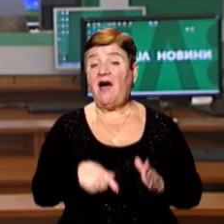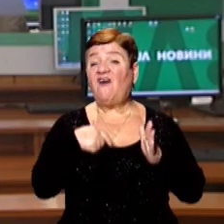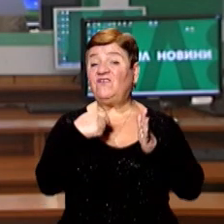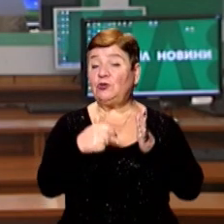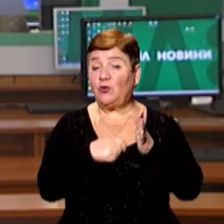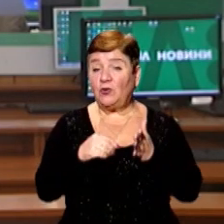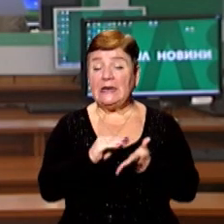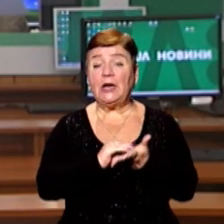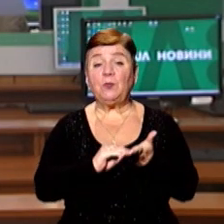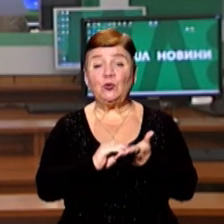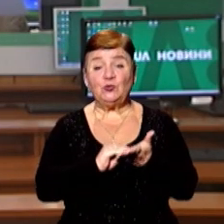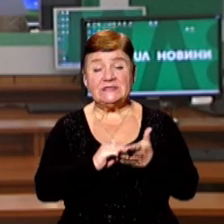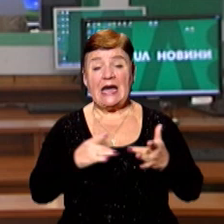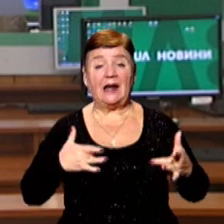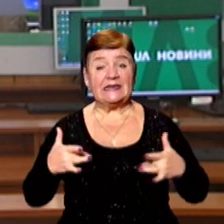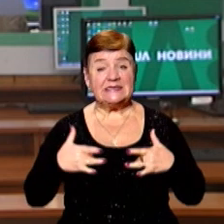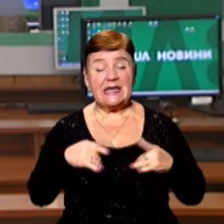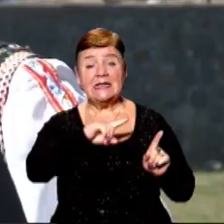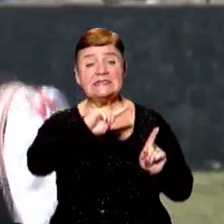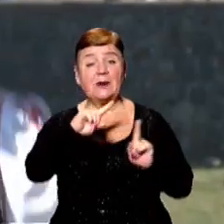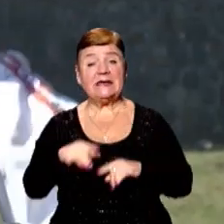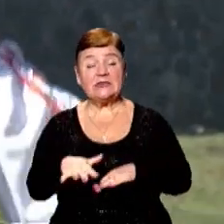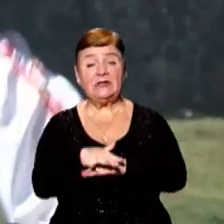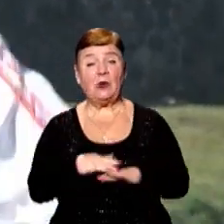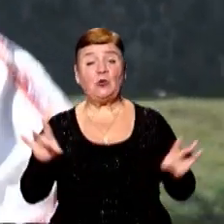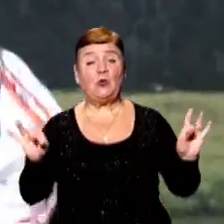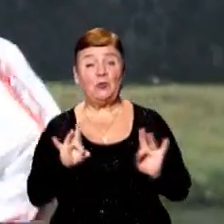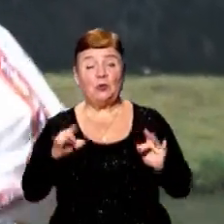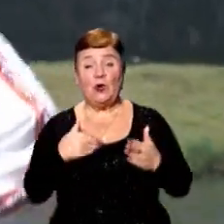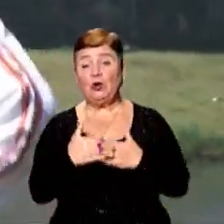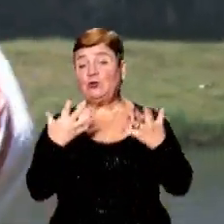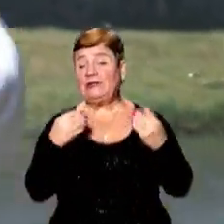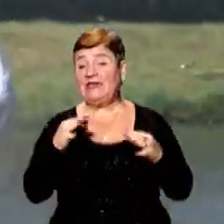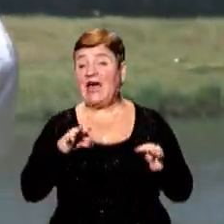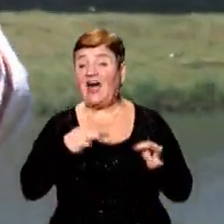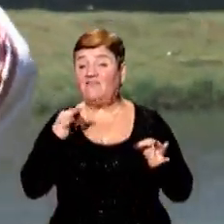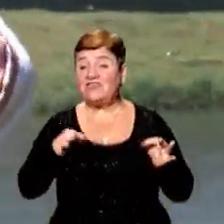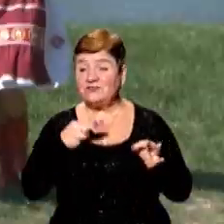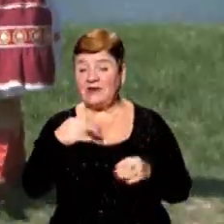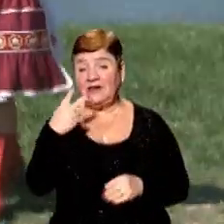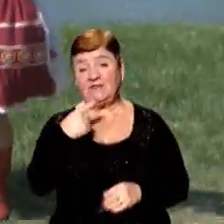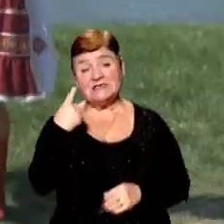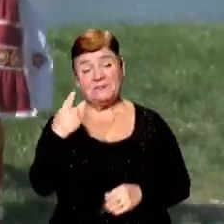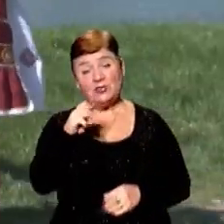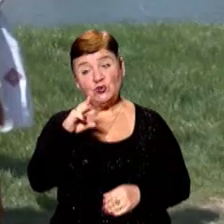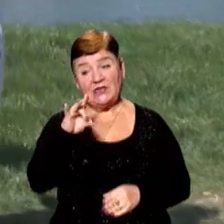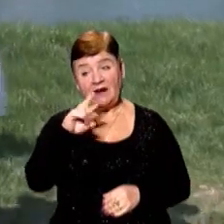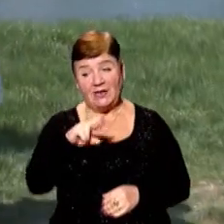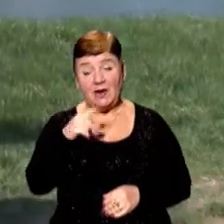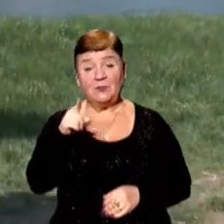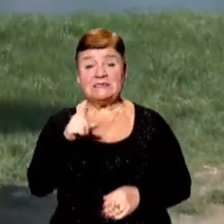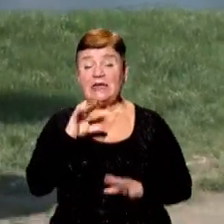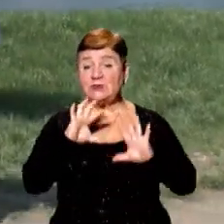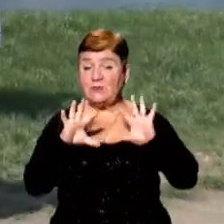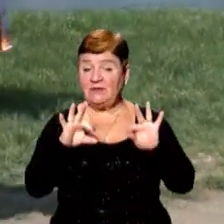Відеоролик репетиції готують артисти Закарпатського народного хору до Дня вишиванки, який відзначають 21 травня. Про це розповіла